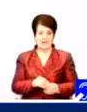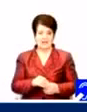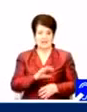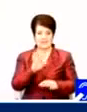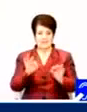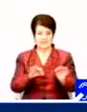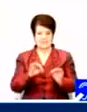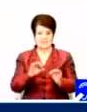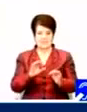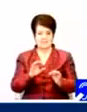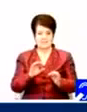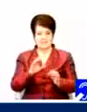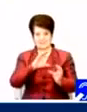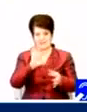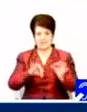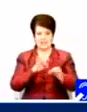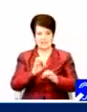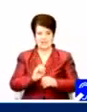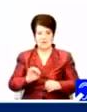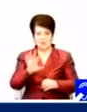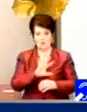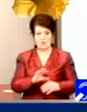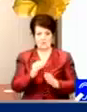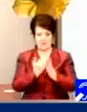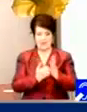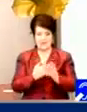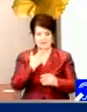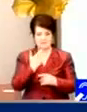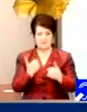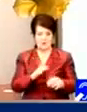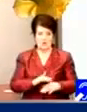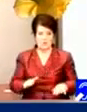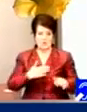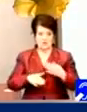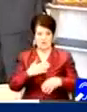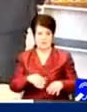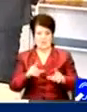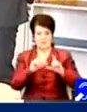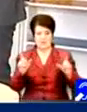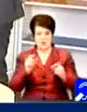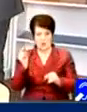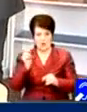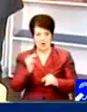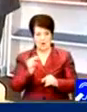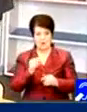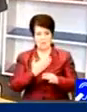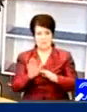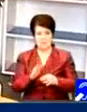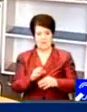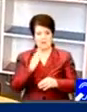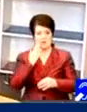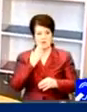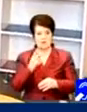europene, cu condiții foarte bune, de care copiii noștri se vor bucura. Pentru renovarea grădiniței Licurici, Guvernul României a alocat peste